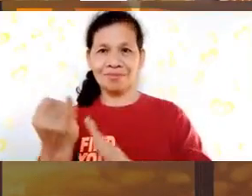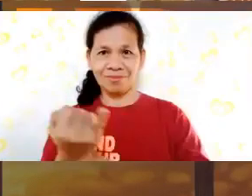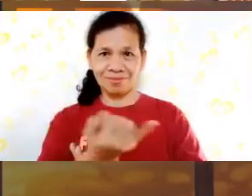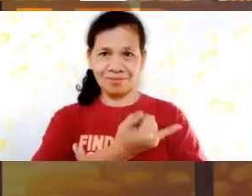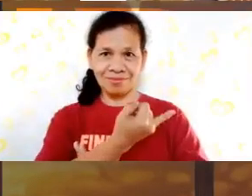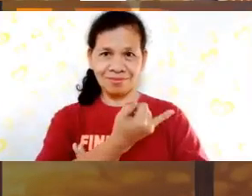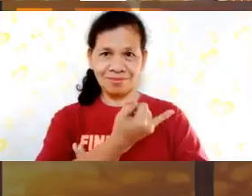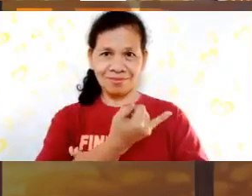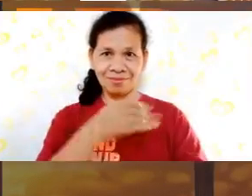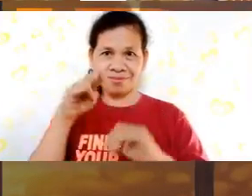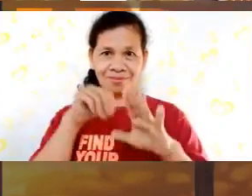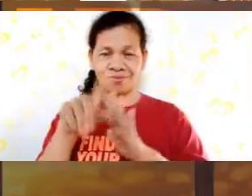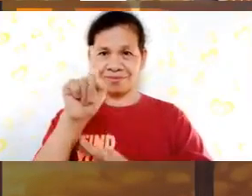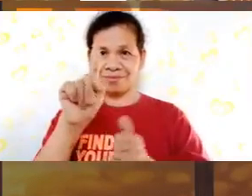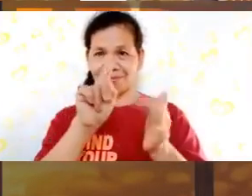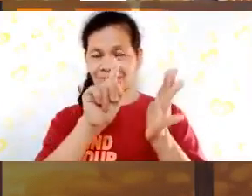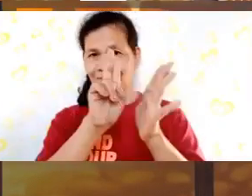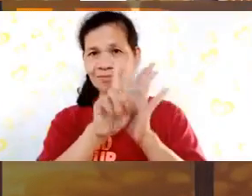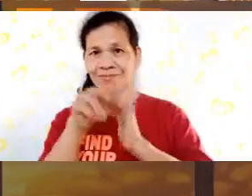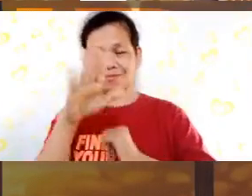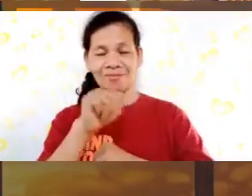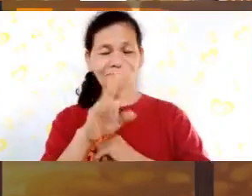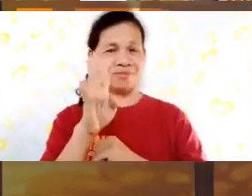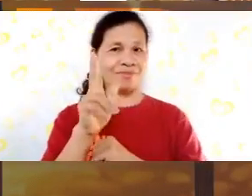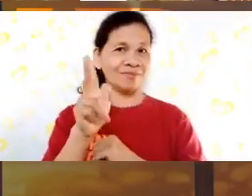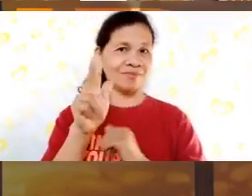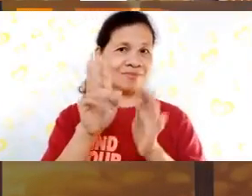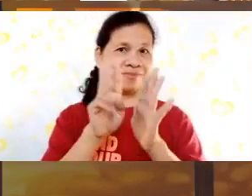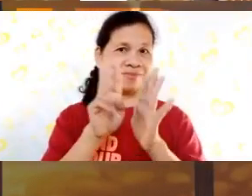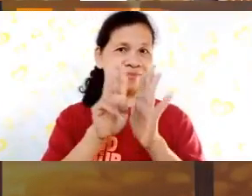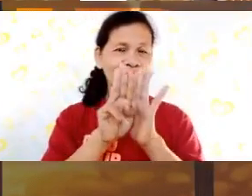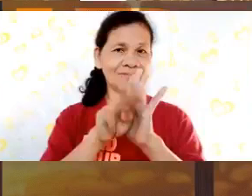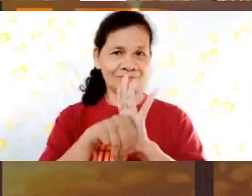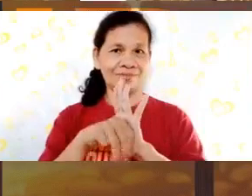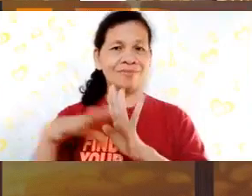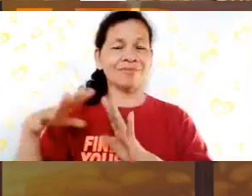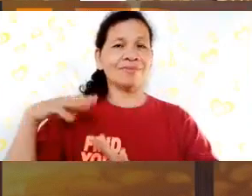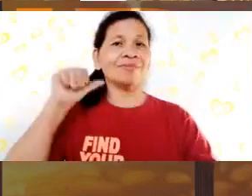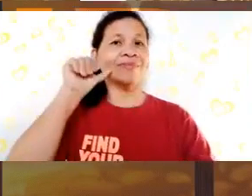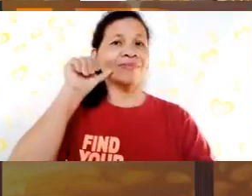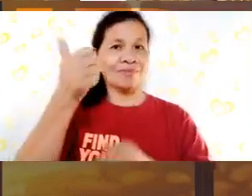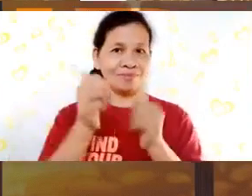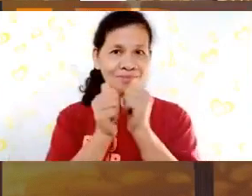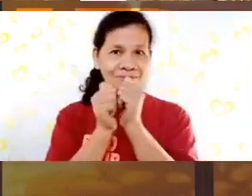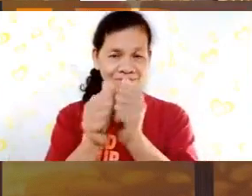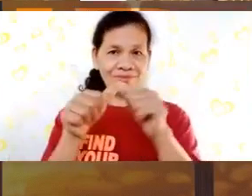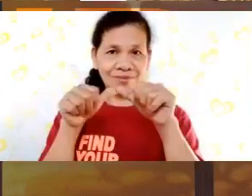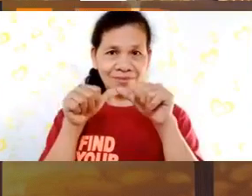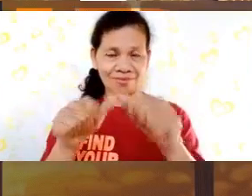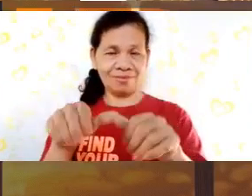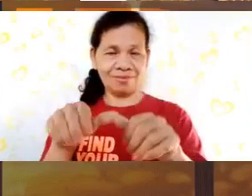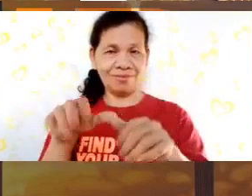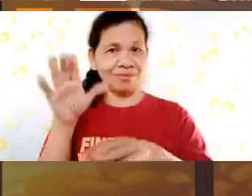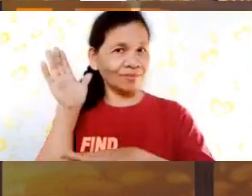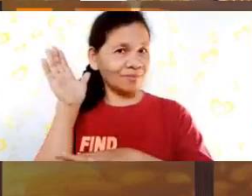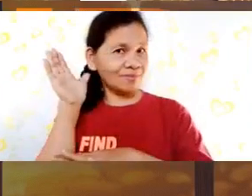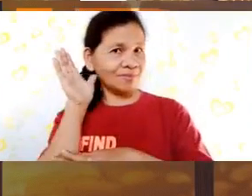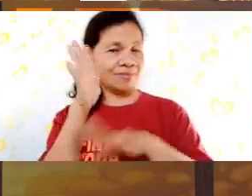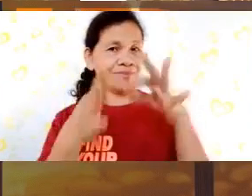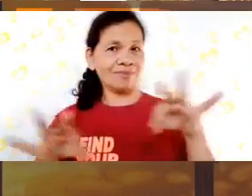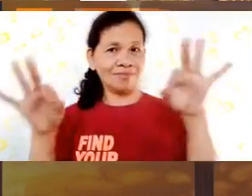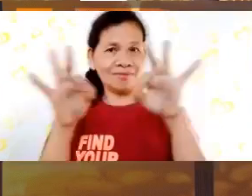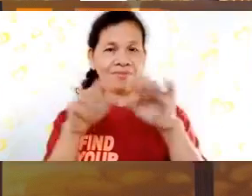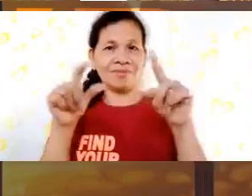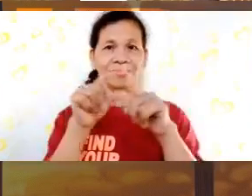loob ng isang oras kalahati ay muli po namin kayo makasama sa araw ng bukas upang patuloy po natin pakinggan ang mga mahalagang mensahe ng ating